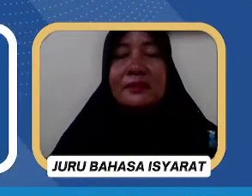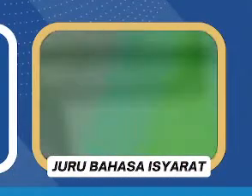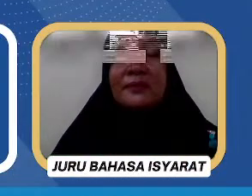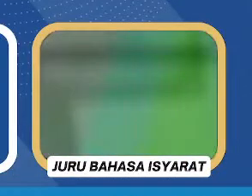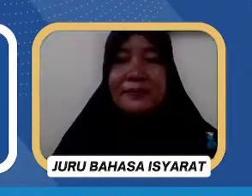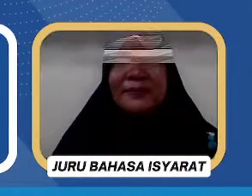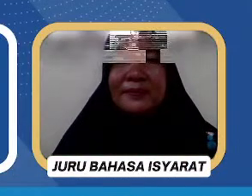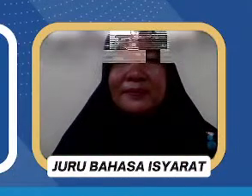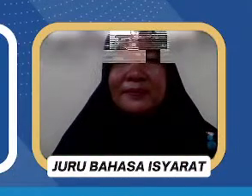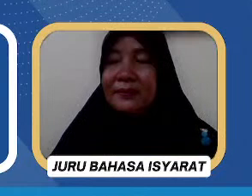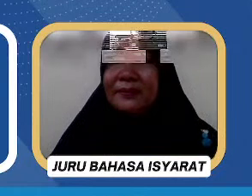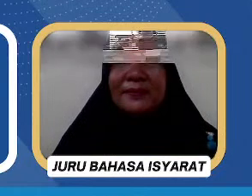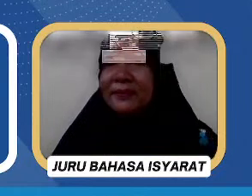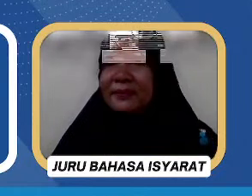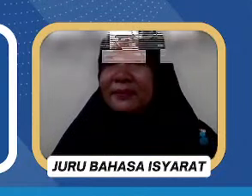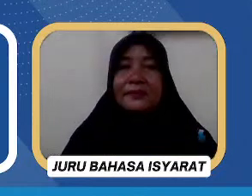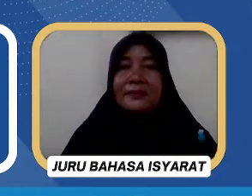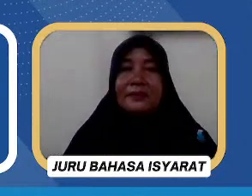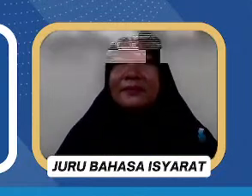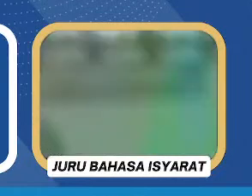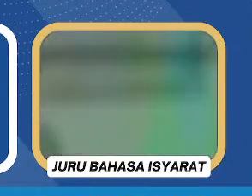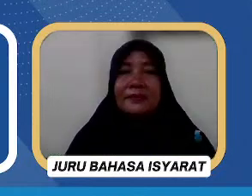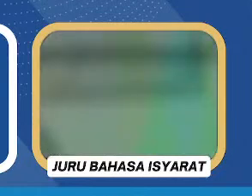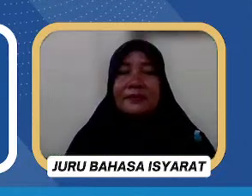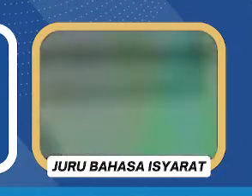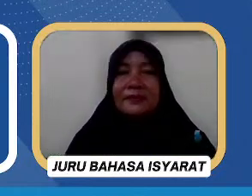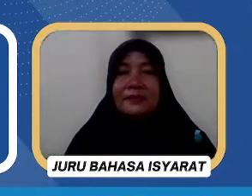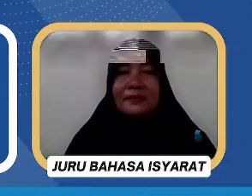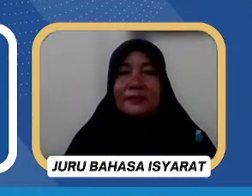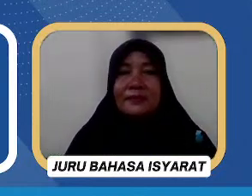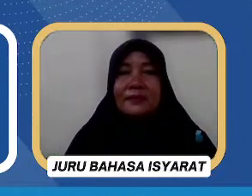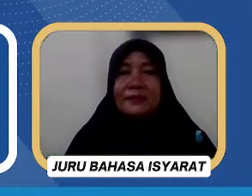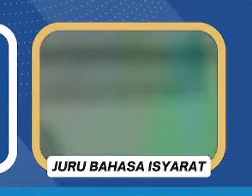Mencoba untuk menjawab, mudah-mudahan mewakili untuk kita semuanya.